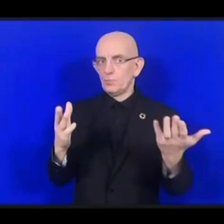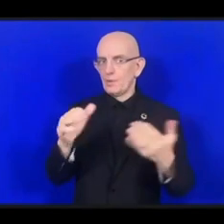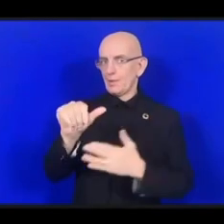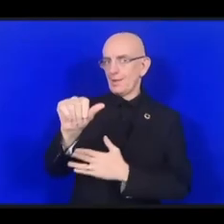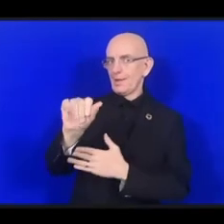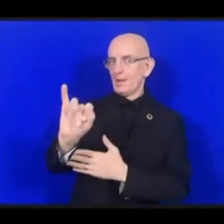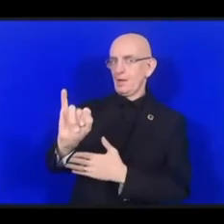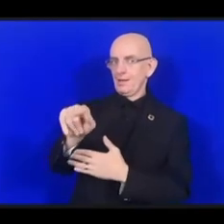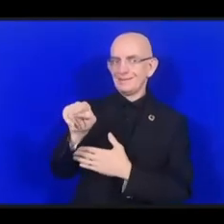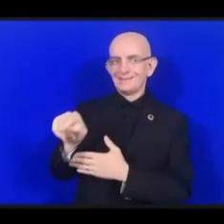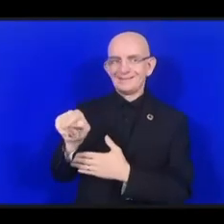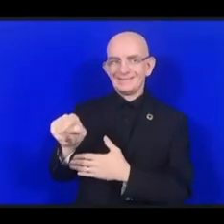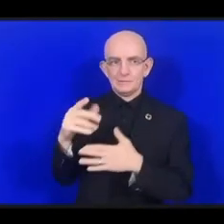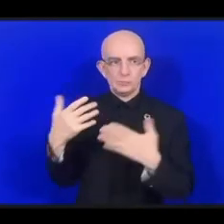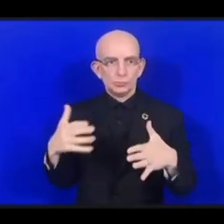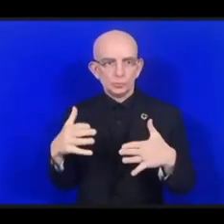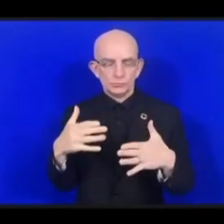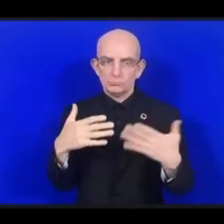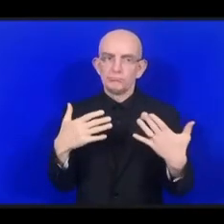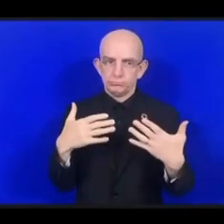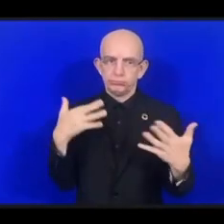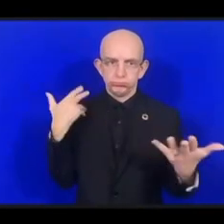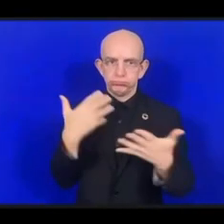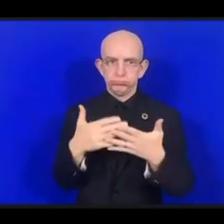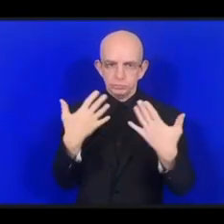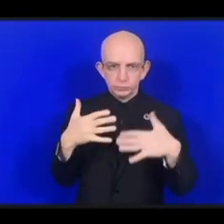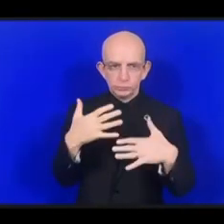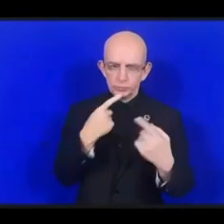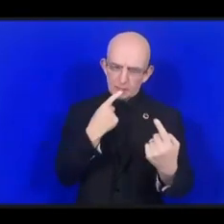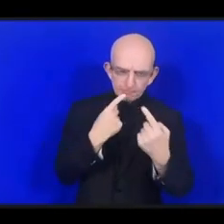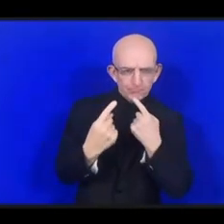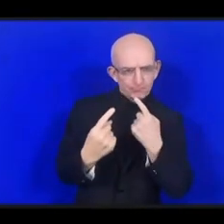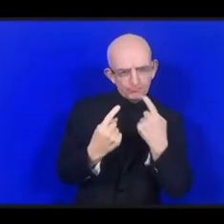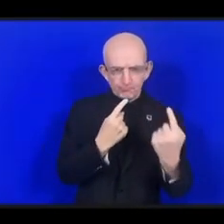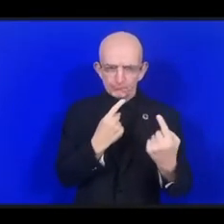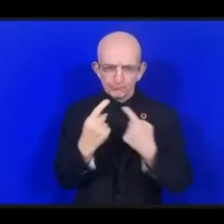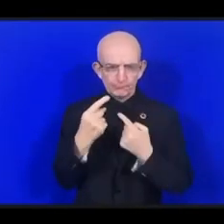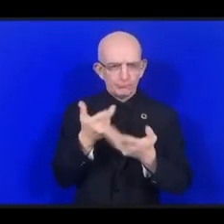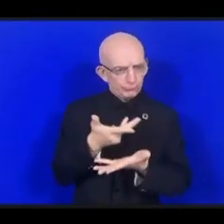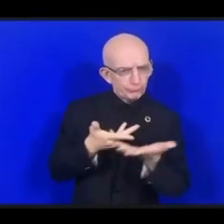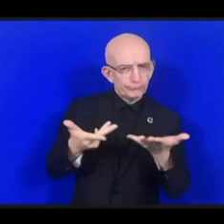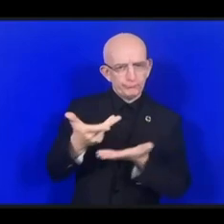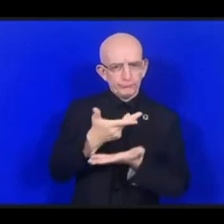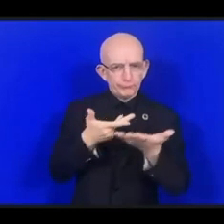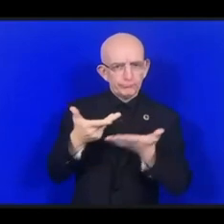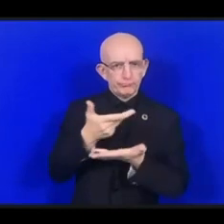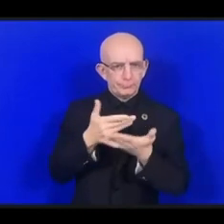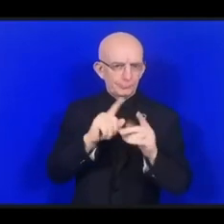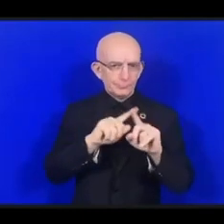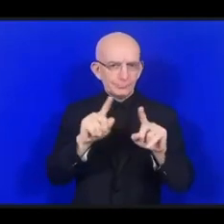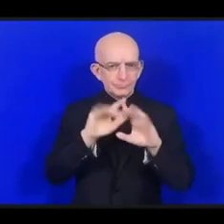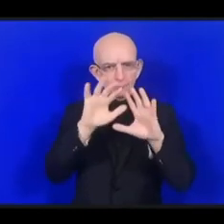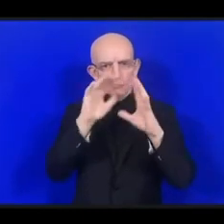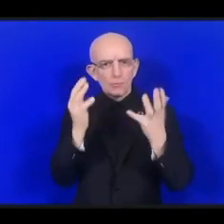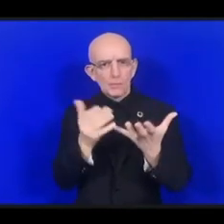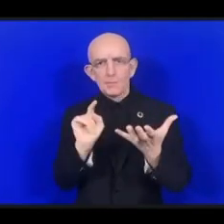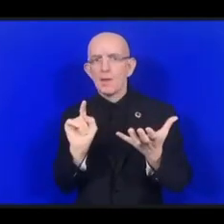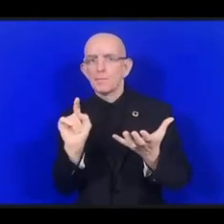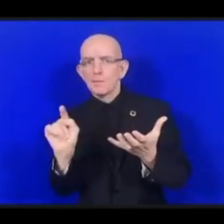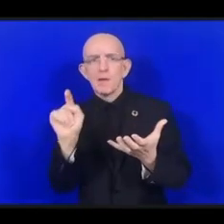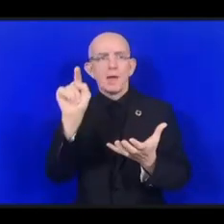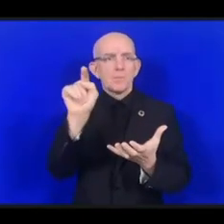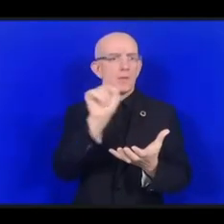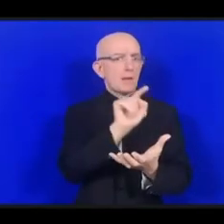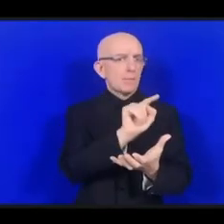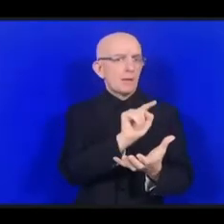富，从全球的角度来看，卓有成效的这样的讨论呢，我们就未